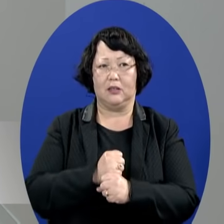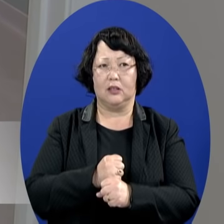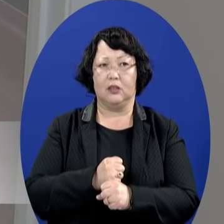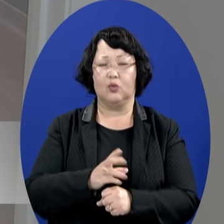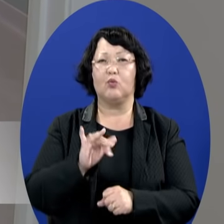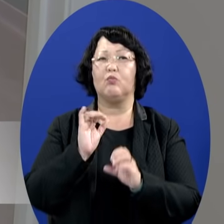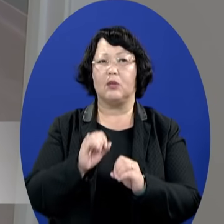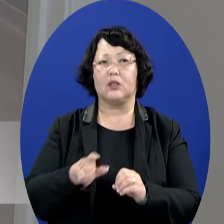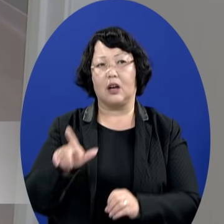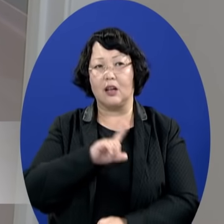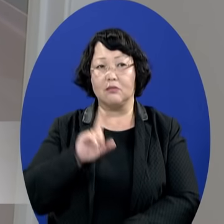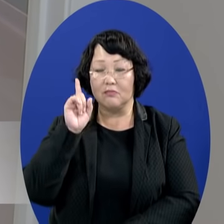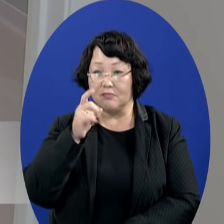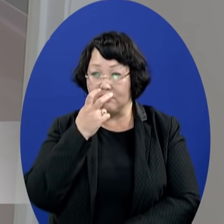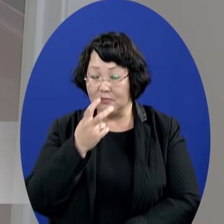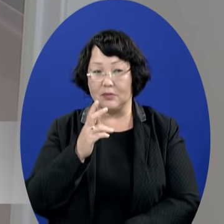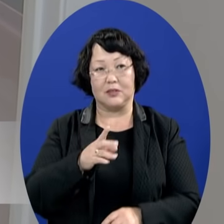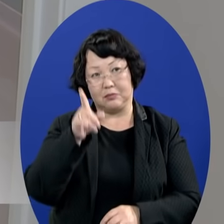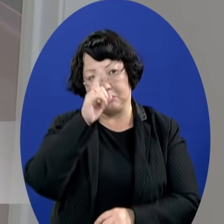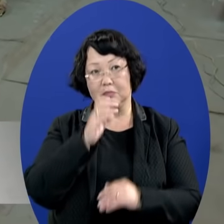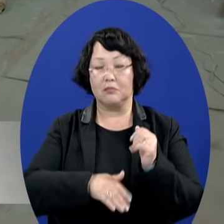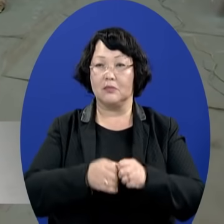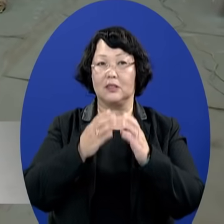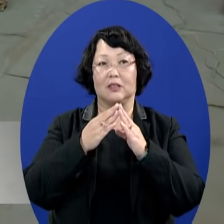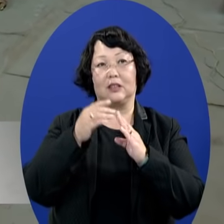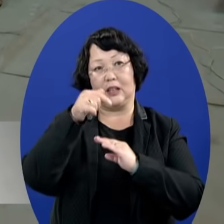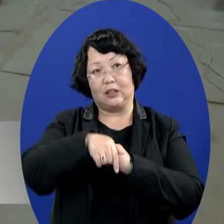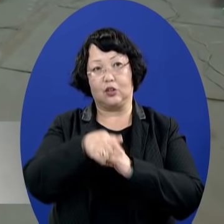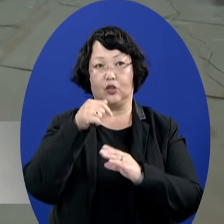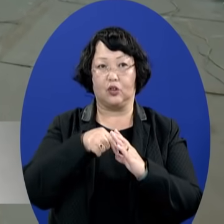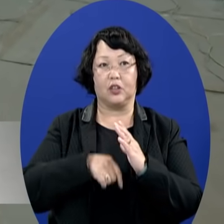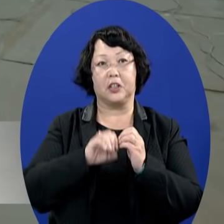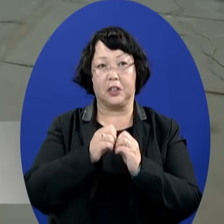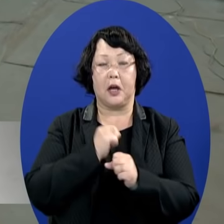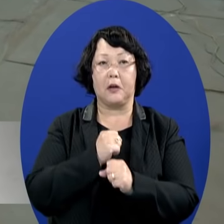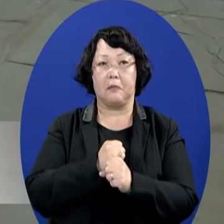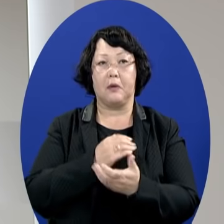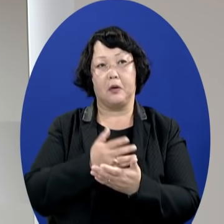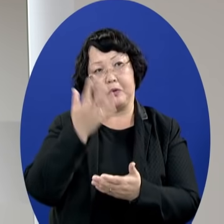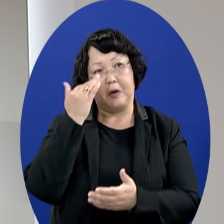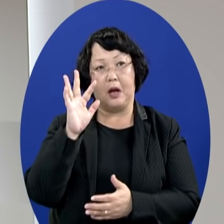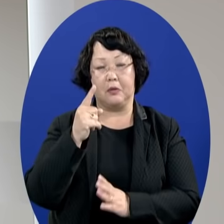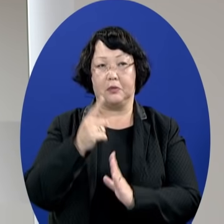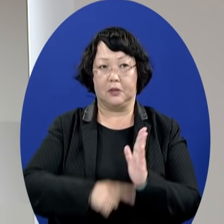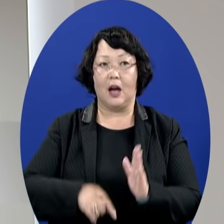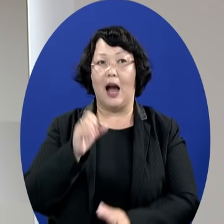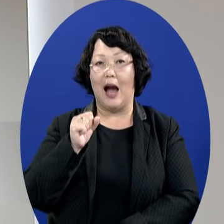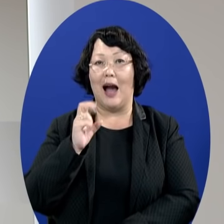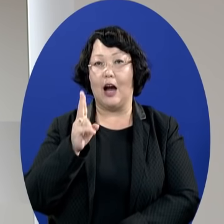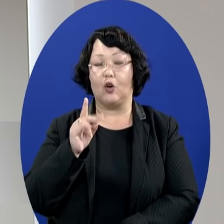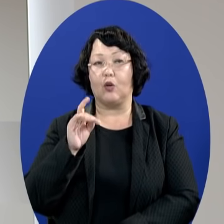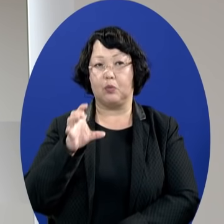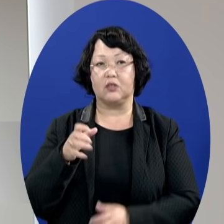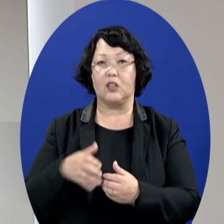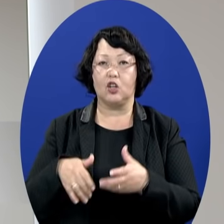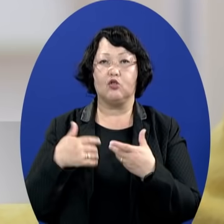дээр нь очиж харлаа. Тэнд эмнэлгийн барилгын гаднах болон дотор засал хийгдэж байна. Ирэх 11-р сард А корпусыг хүлээлгэж